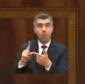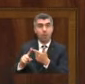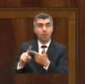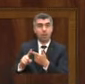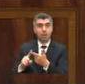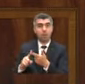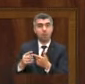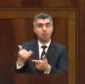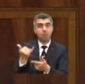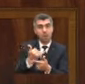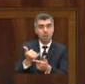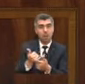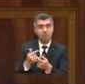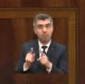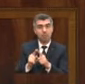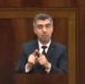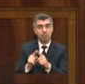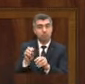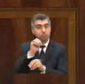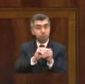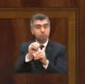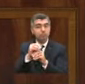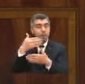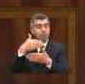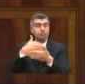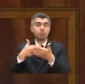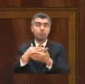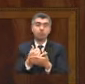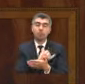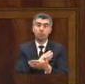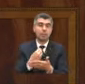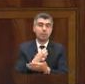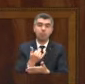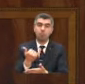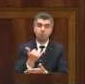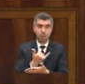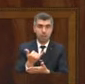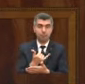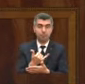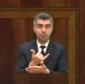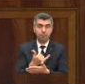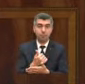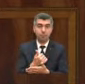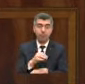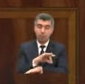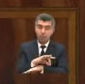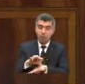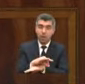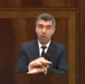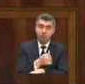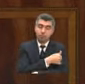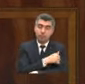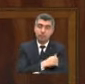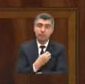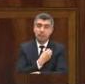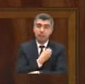هو تاهيل هذا المرفق الصحي، اولى الاولويات هو اعاده الاعتبار للموارد البشريه ديال هذا المرفق